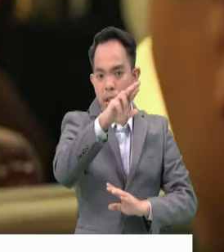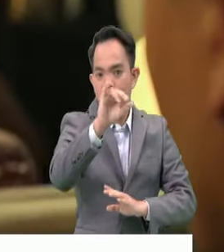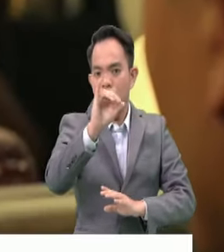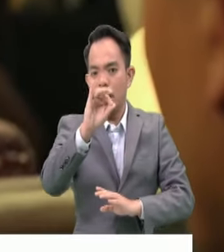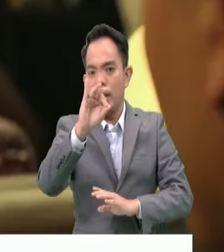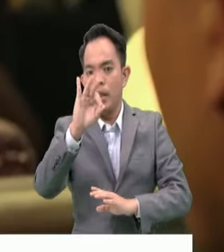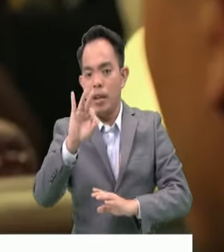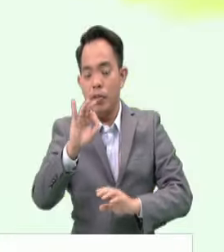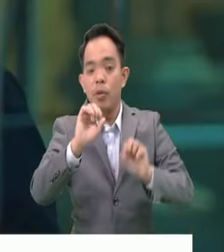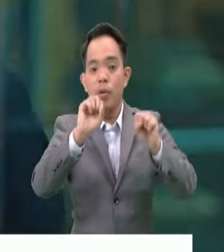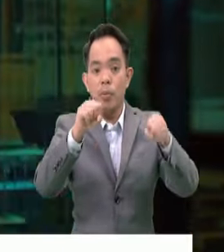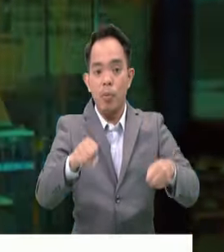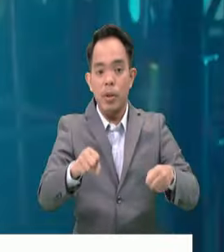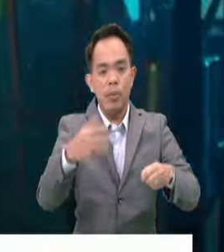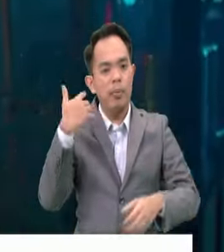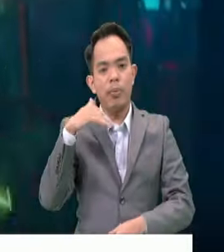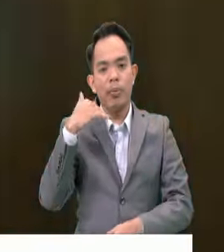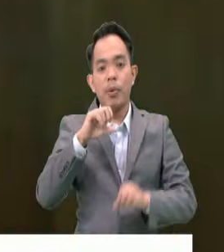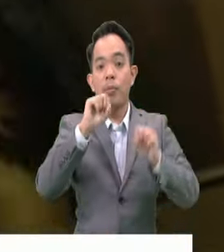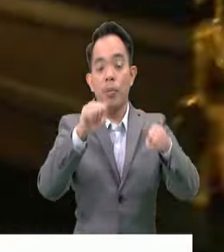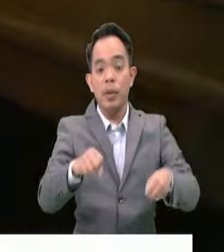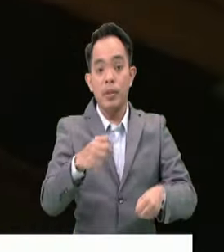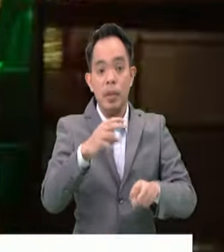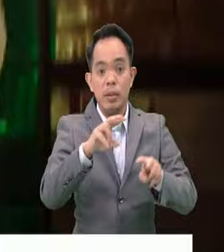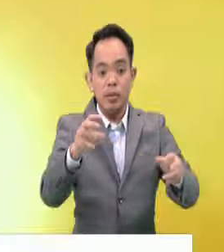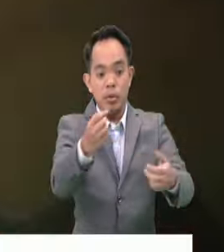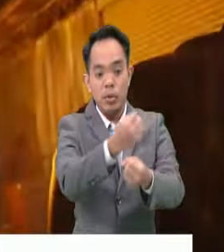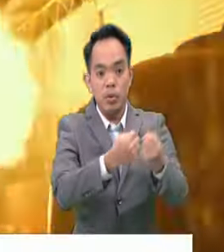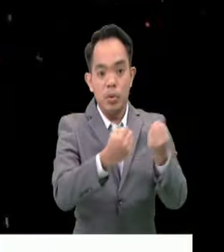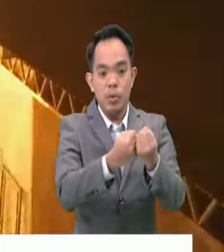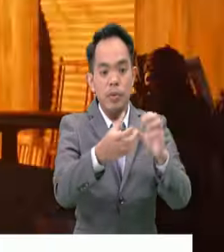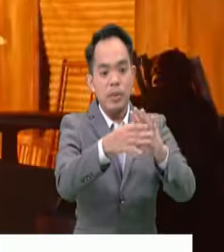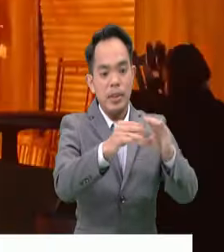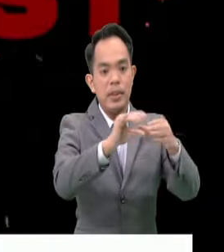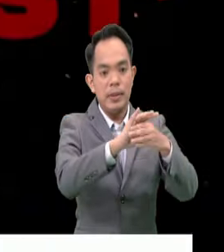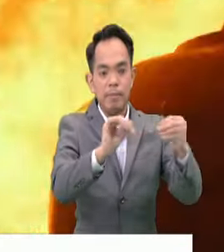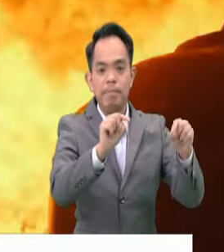pecahkan panggung, mana anda boleh terus saja untuk terus sokong filem ini.